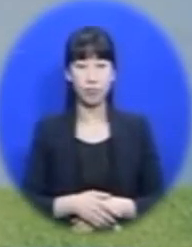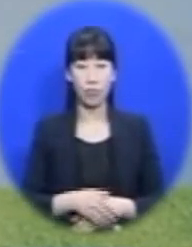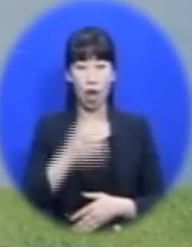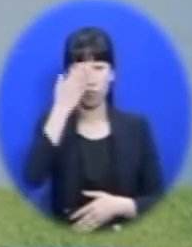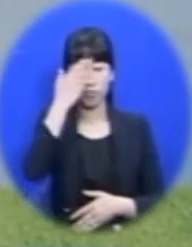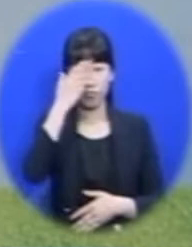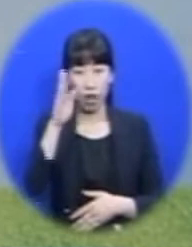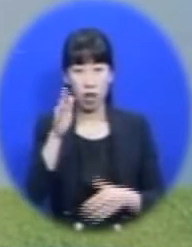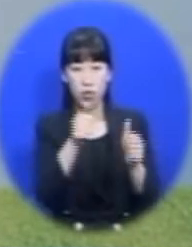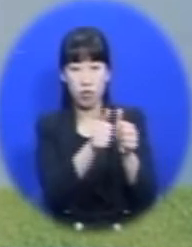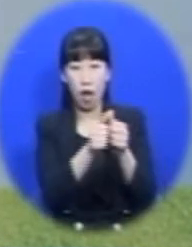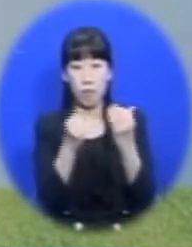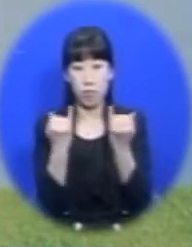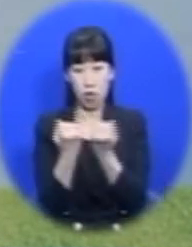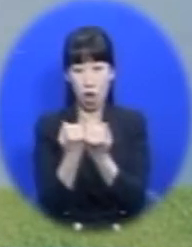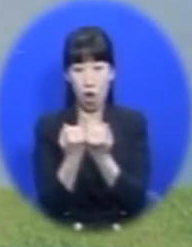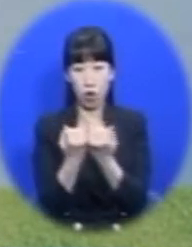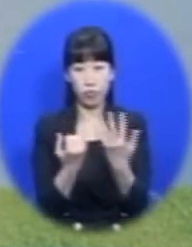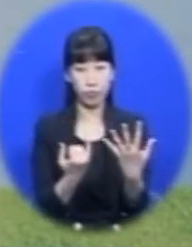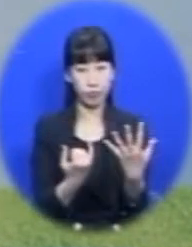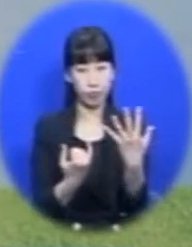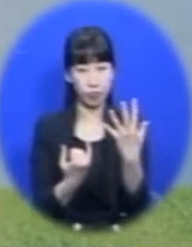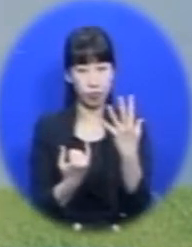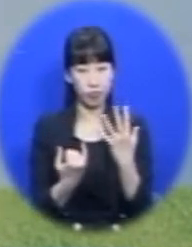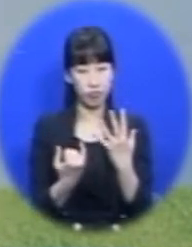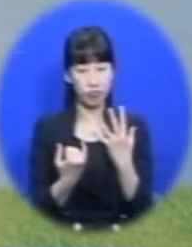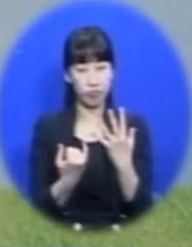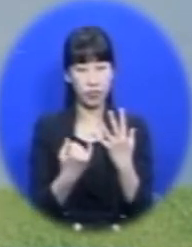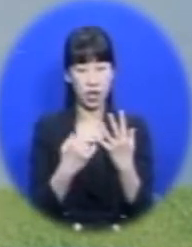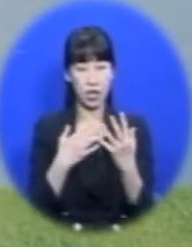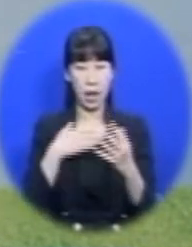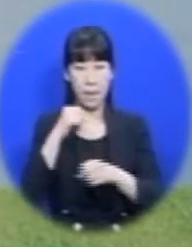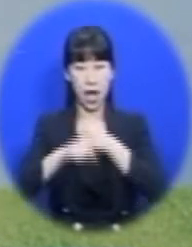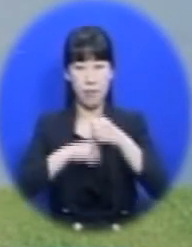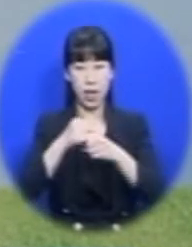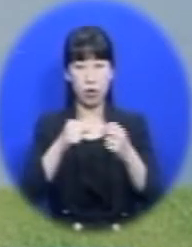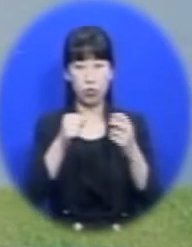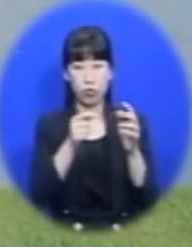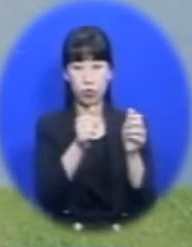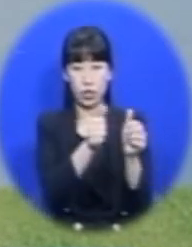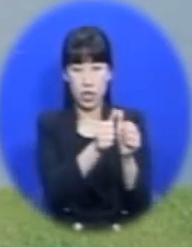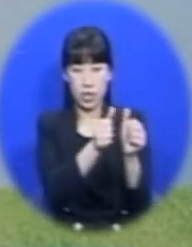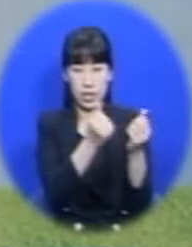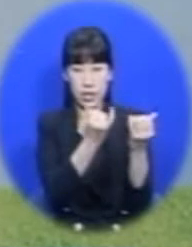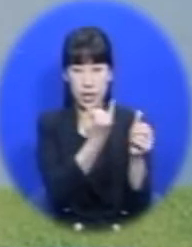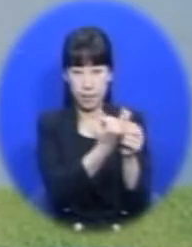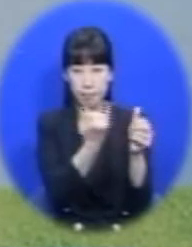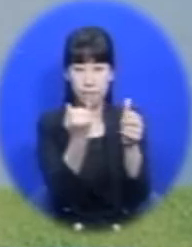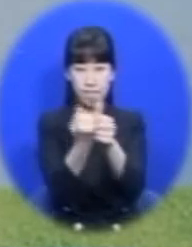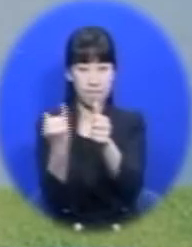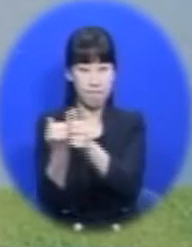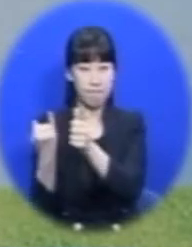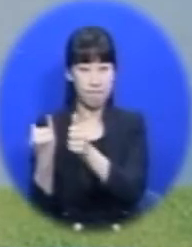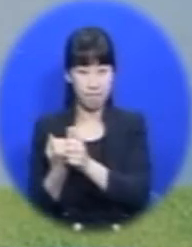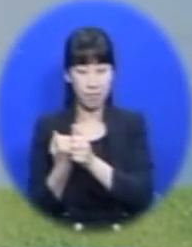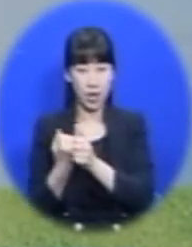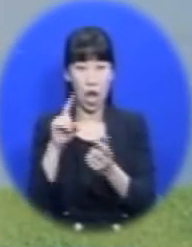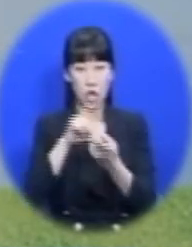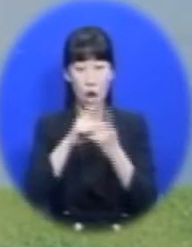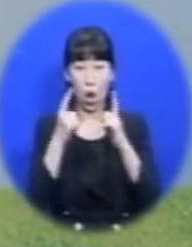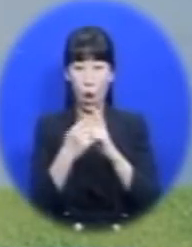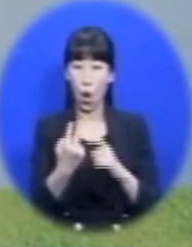생면부지의 남녀를 임의로 그냥 짝을 지어주었습니다. 그리고 서로 박자에 맞춰서 함께